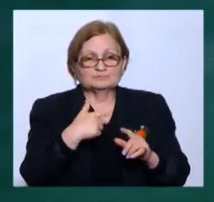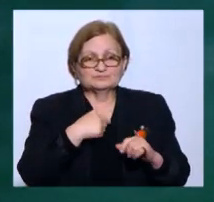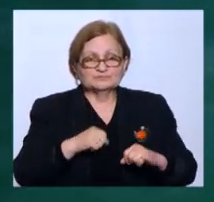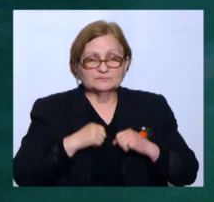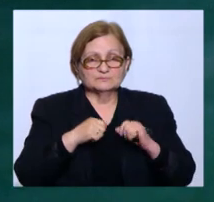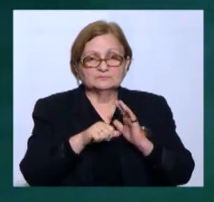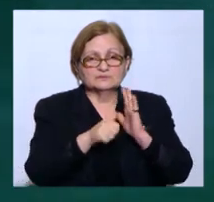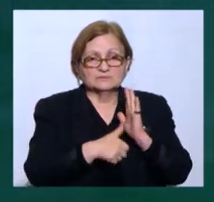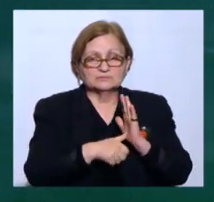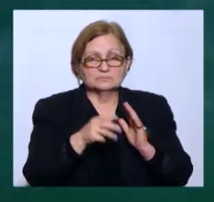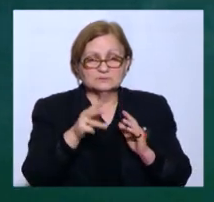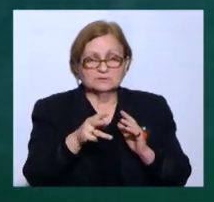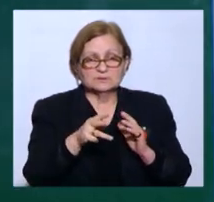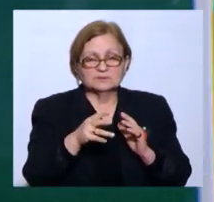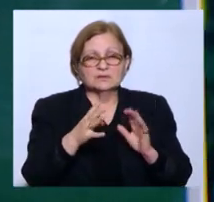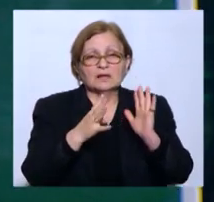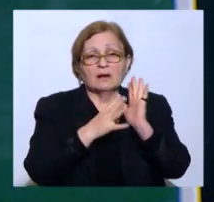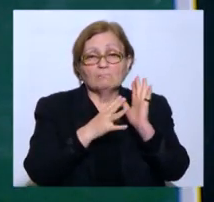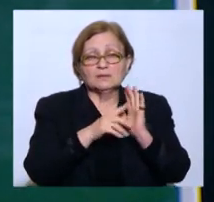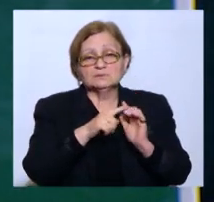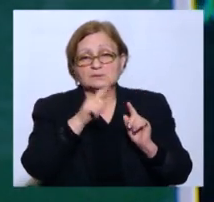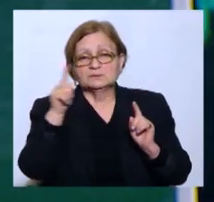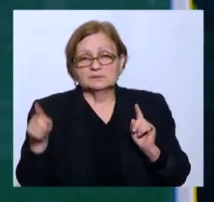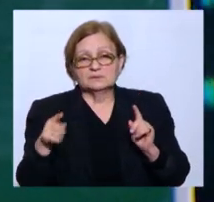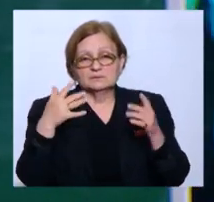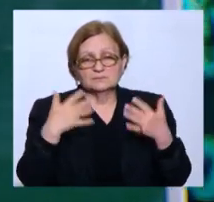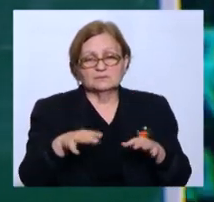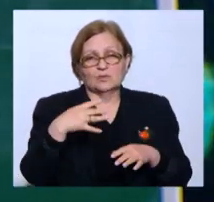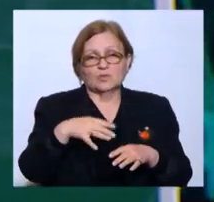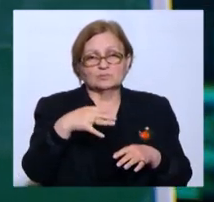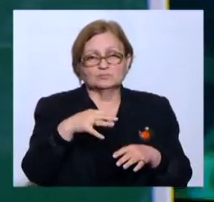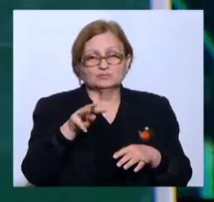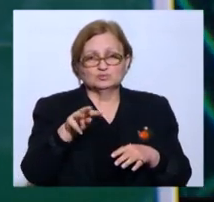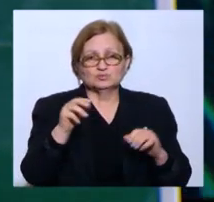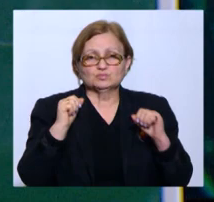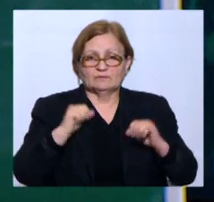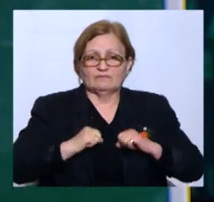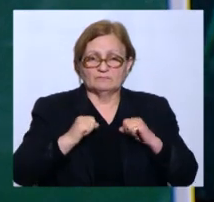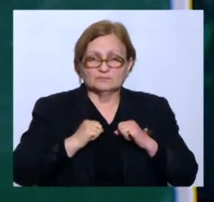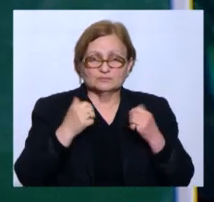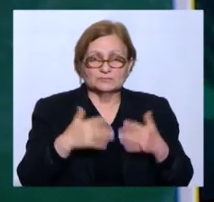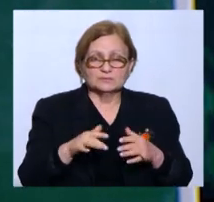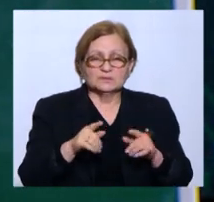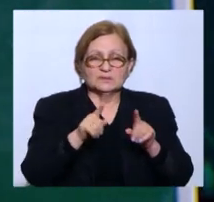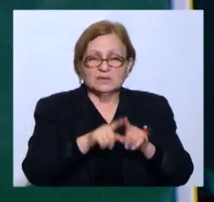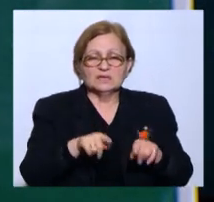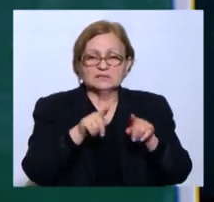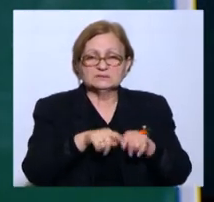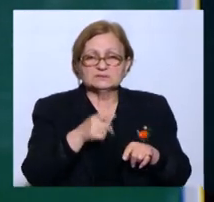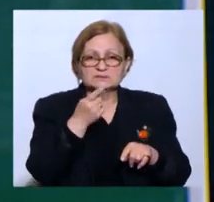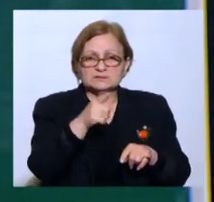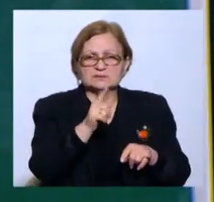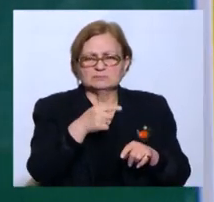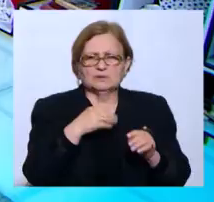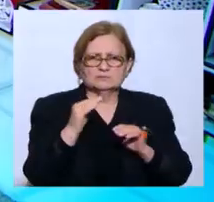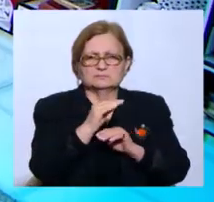ვივარჯიშეთ 16 წუთი, ხოლო მეცხრე გაკვეთილზე ვიცი რომ ვივარჯიშე 40 წუთი. და ვიცი რომ ერთი და იგივე რაოდენობით წუთებით